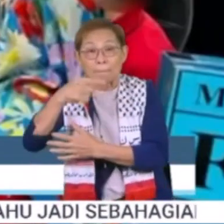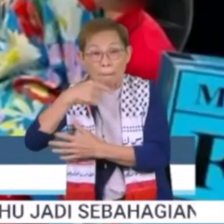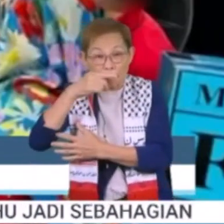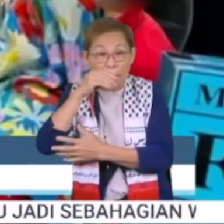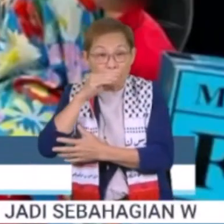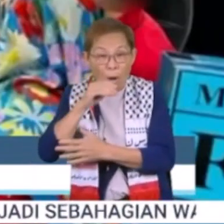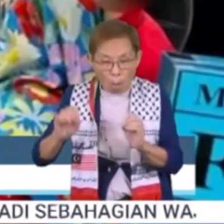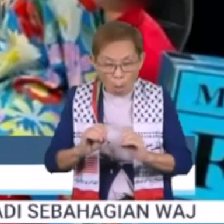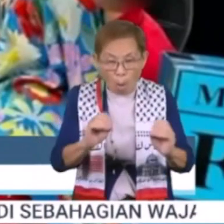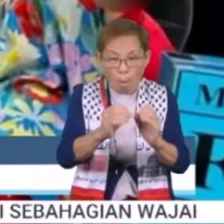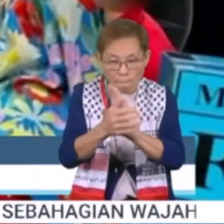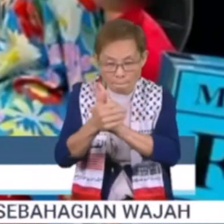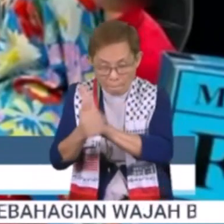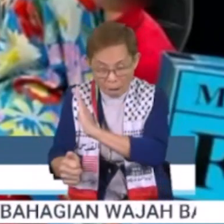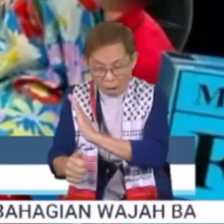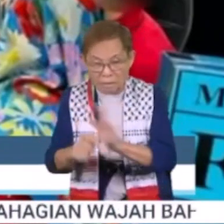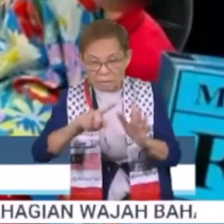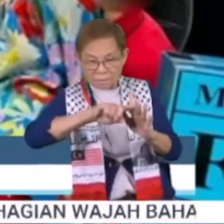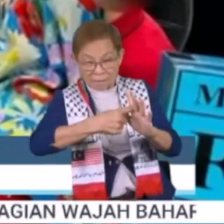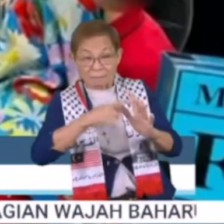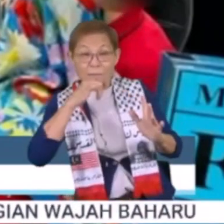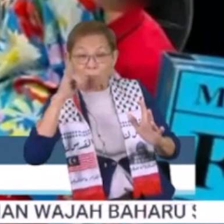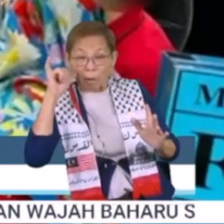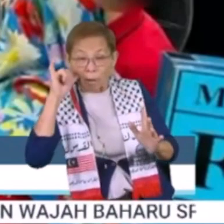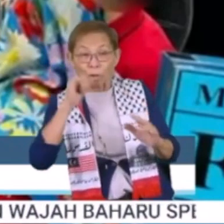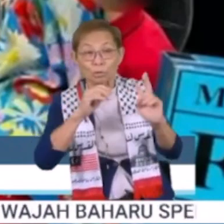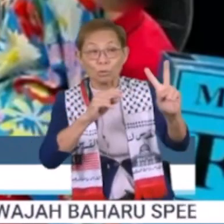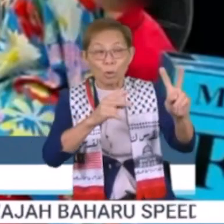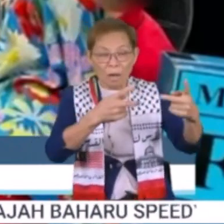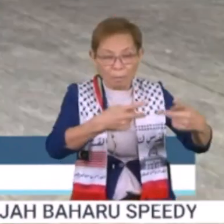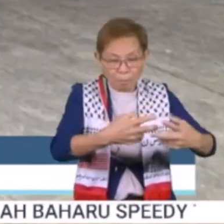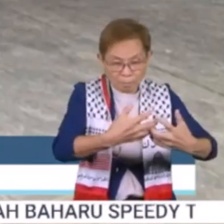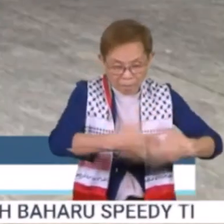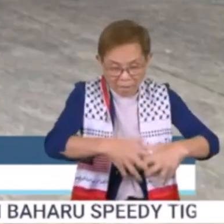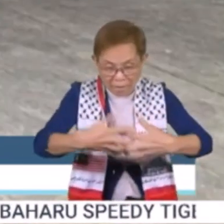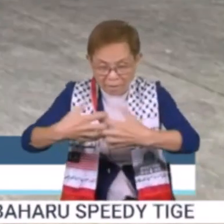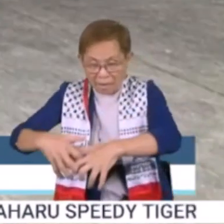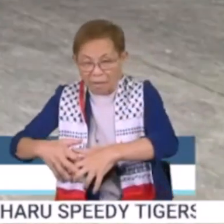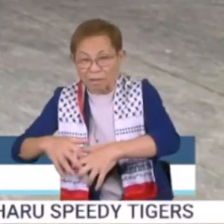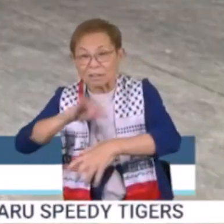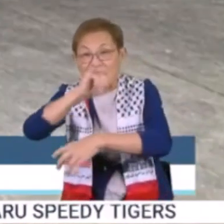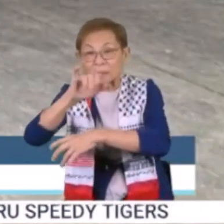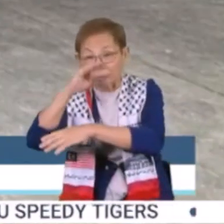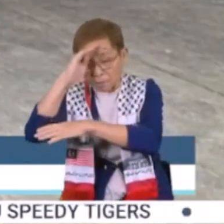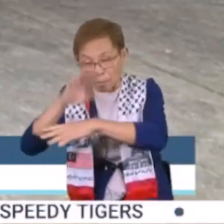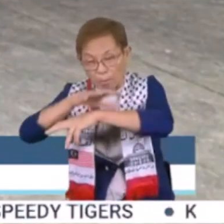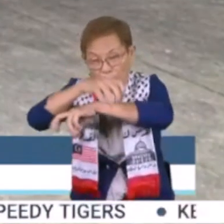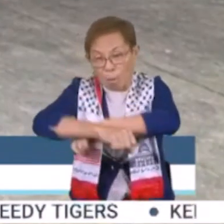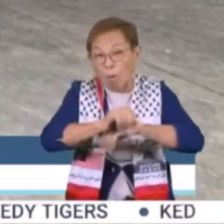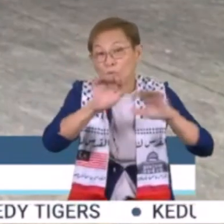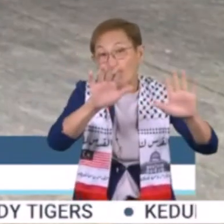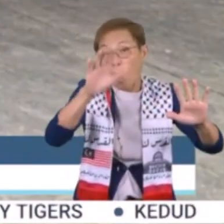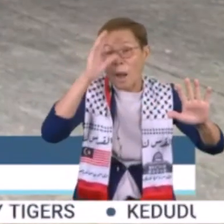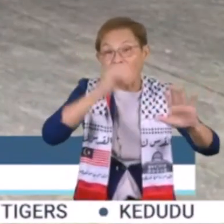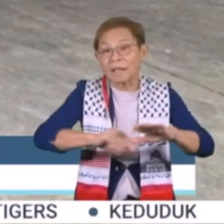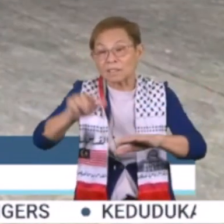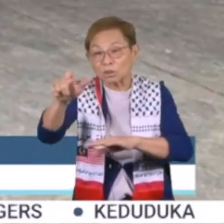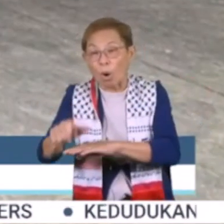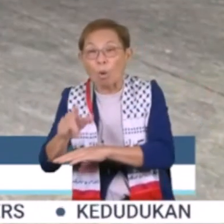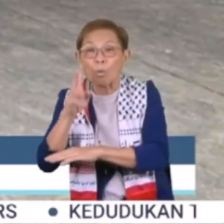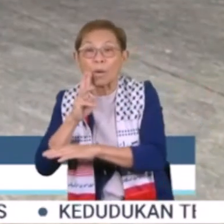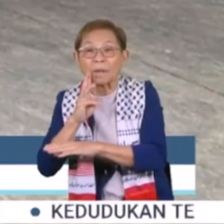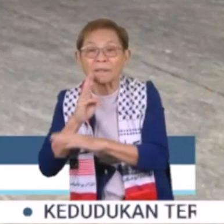dalam operasi Ops Mahir yang dilancarkan semalam, dua premis kilang di Johor Bahru diserbu dan 10 lelaki serta seorang